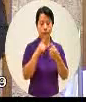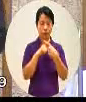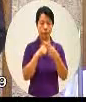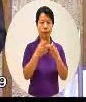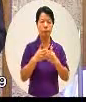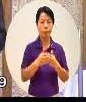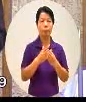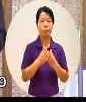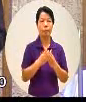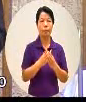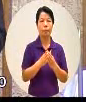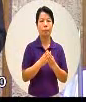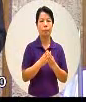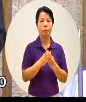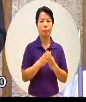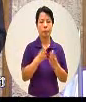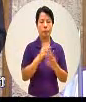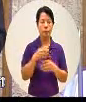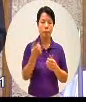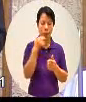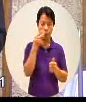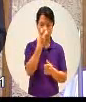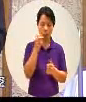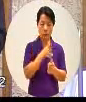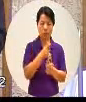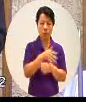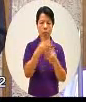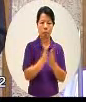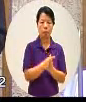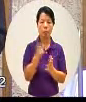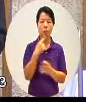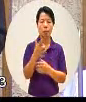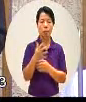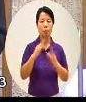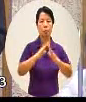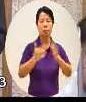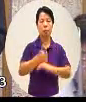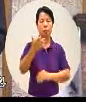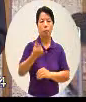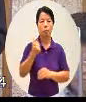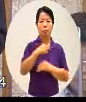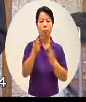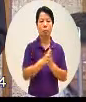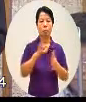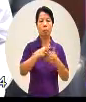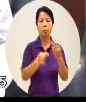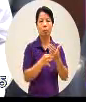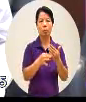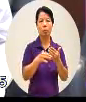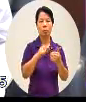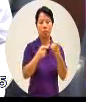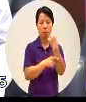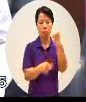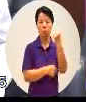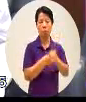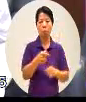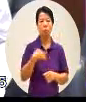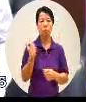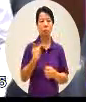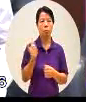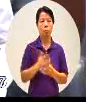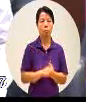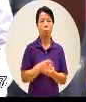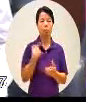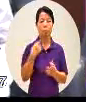身有任用资格的，他是常任文官。 哎，那个处长，这个法令我不大清楚，我想请法制局局长帮